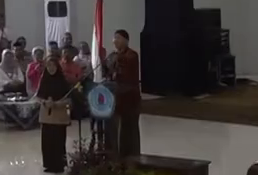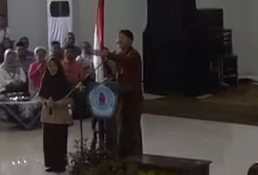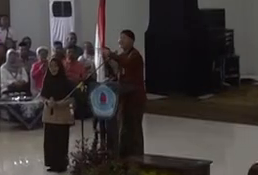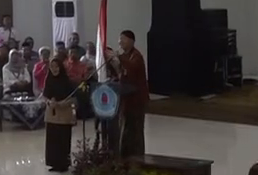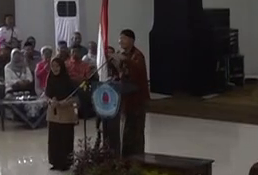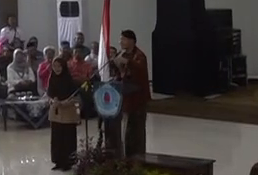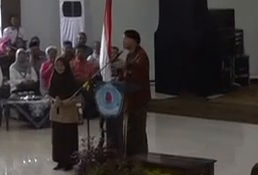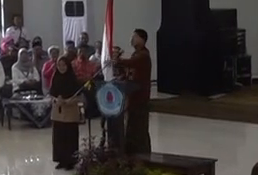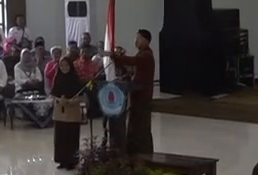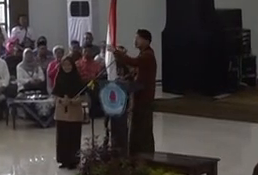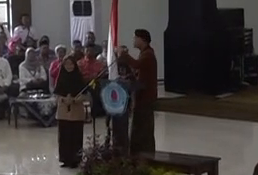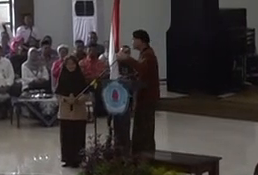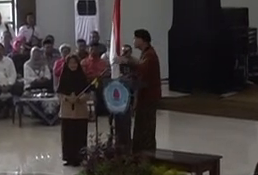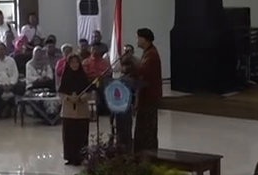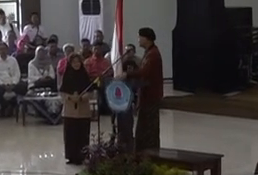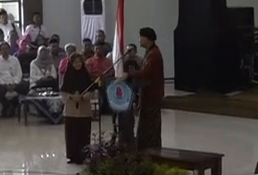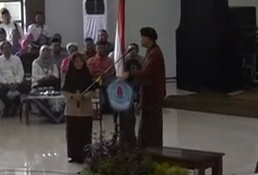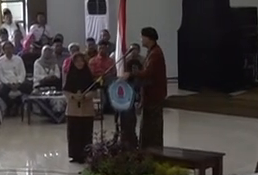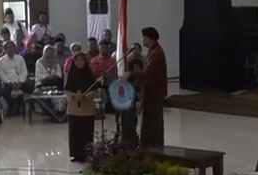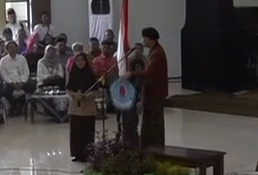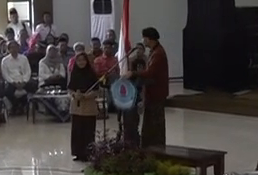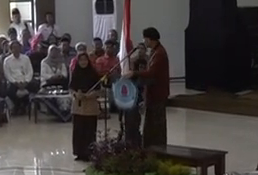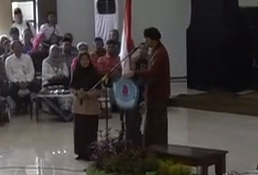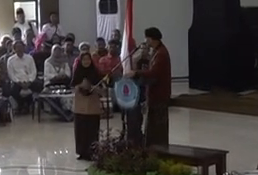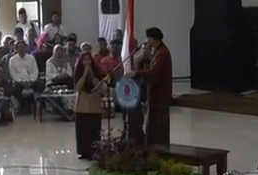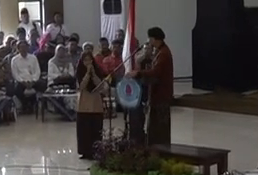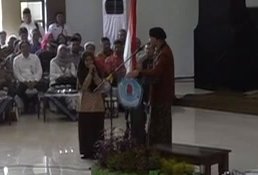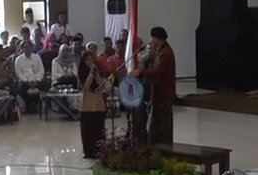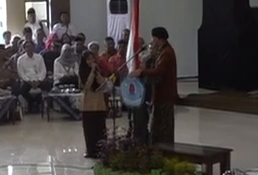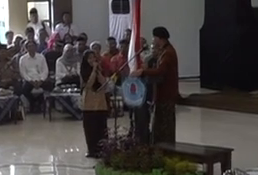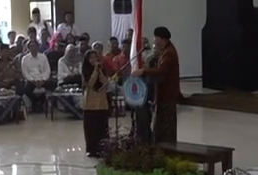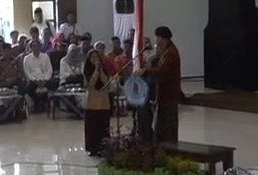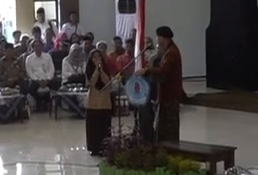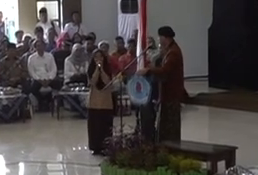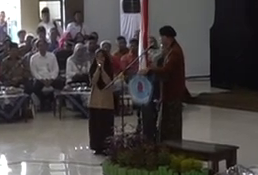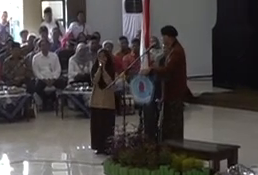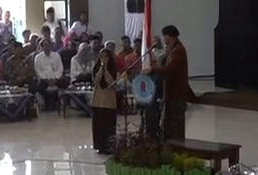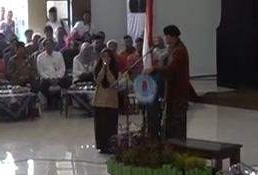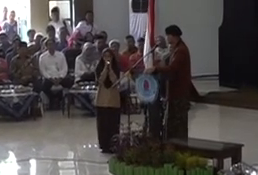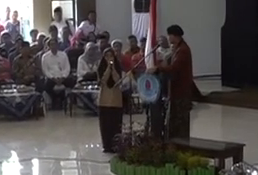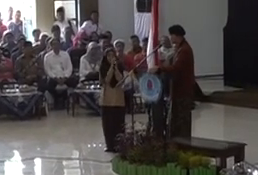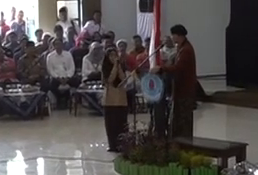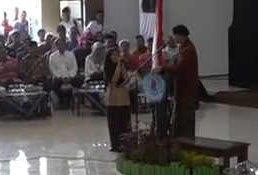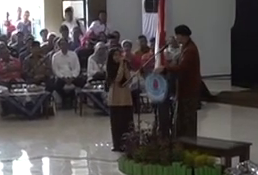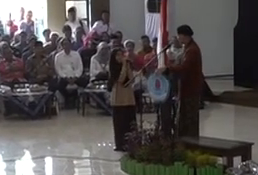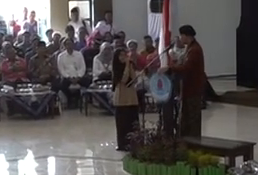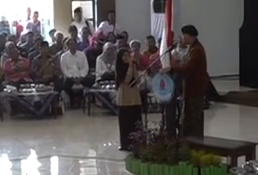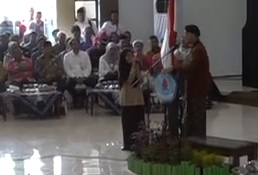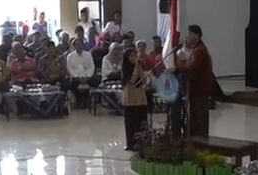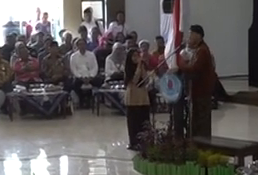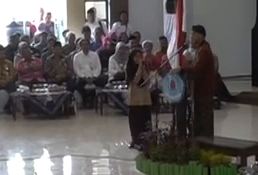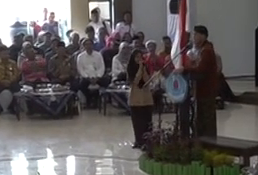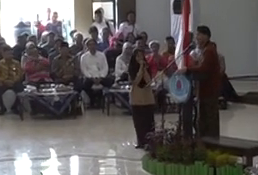Ini udah sepakat ini kita musrenbang nya begini Nadin Terima kasih ya cita-citamu jadi apa ingin menjadi psikolog